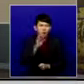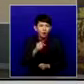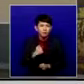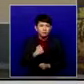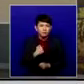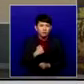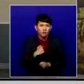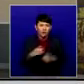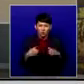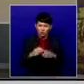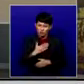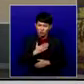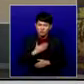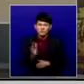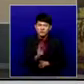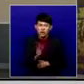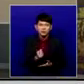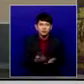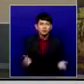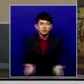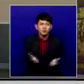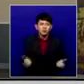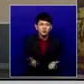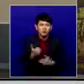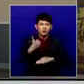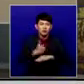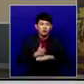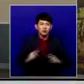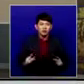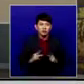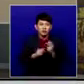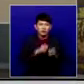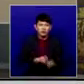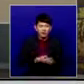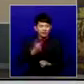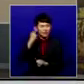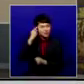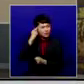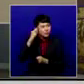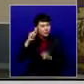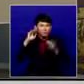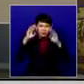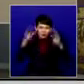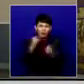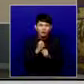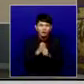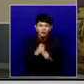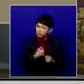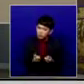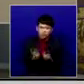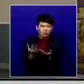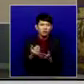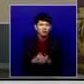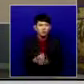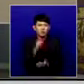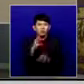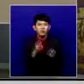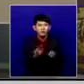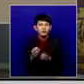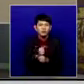พรรคของท่านไม่ใช่ส่งเลยรัฐมนตรีเกษตรคนนี้ผมก็เชื่อว่าเขามีวิสัยทัศน์แน่จริงส่งเลยเดี๋ยวจะบอกให้ว่าให้ส่งยัง